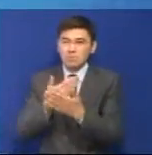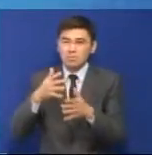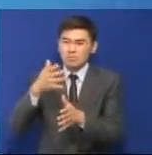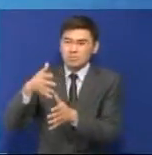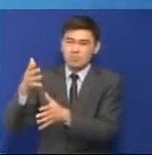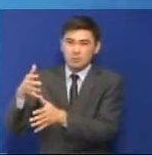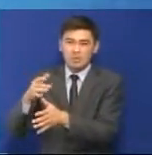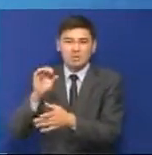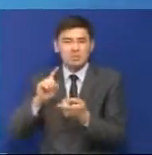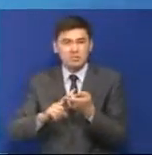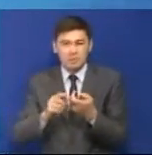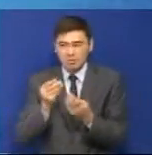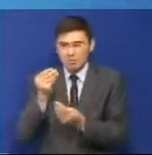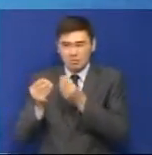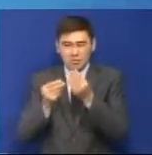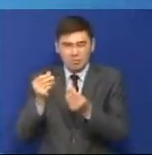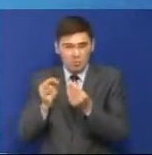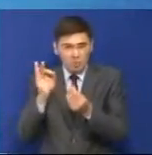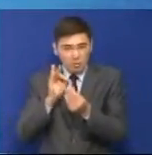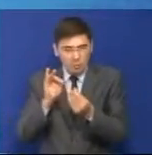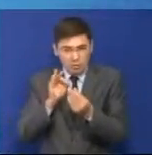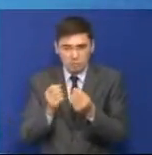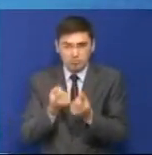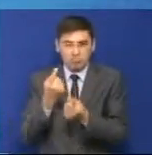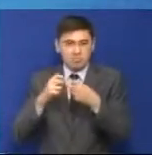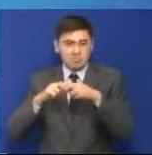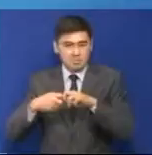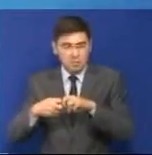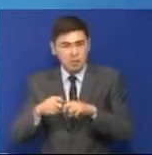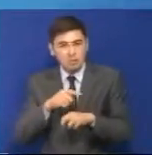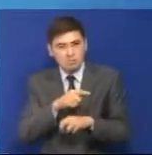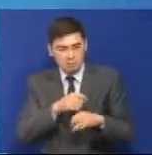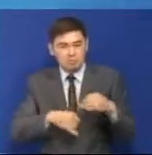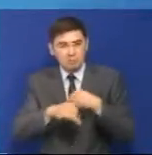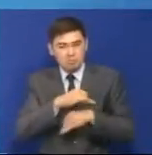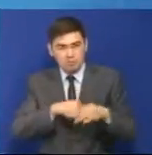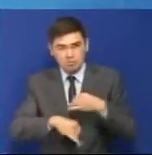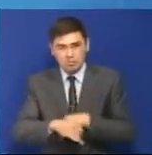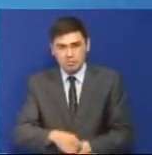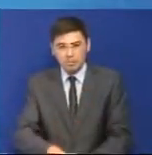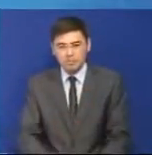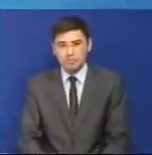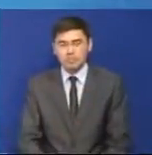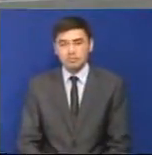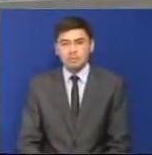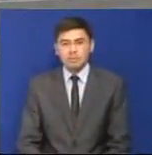қызмет көрсетуге байланысты туындаған мәселелердің шешу жолдары қарастырылды. Толығырақ келесі бейнематериалымызды.